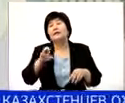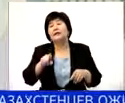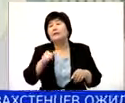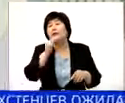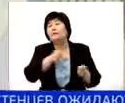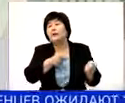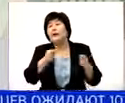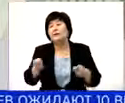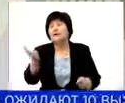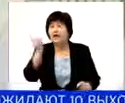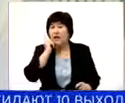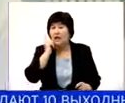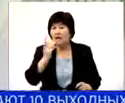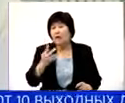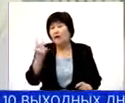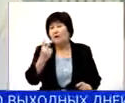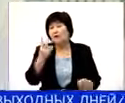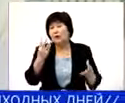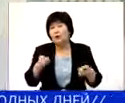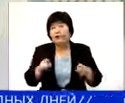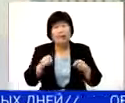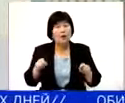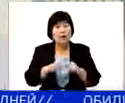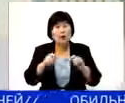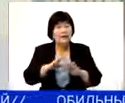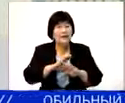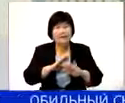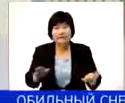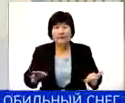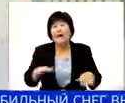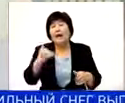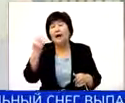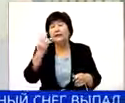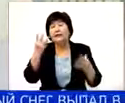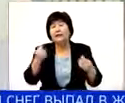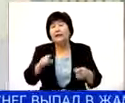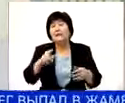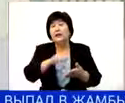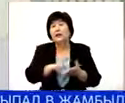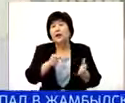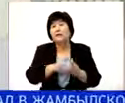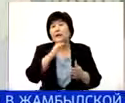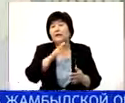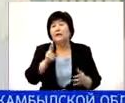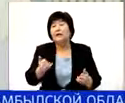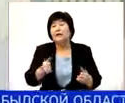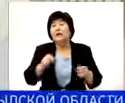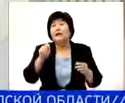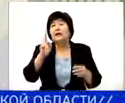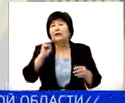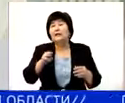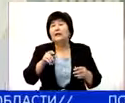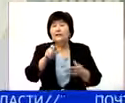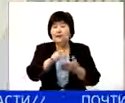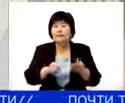попытки пронести телефоны. Во второй день таких нарушений не выявлено. В третий день из аудитории во время КТ за шпаргалки